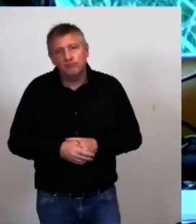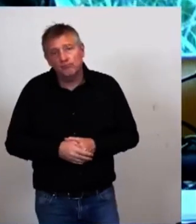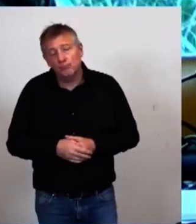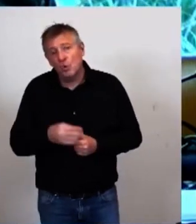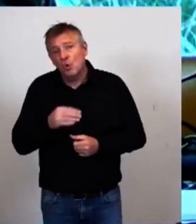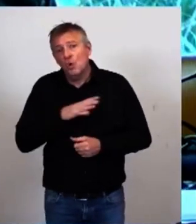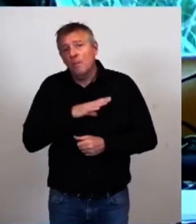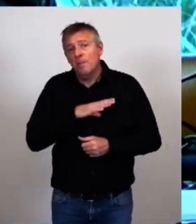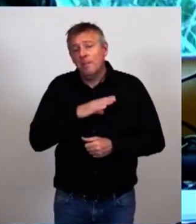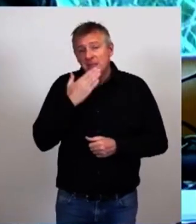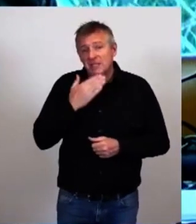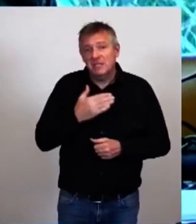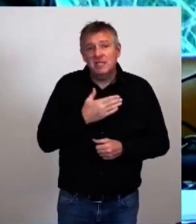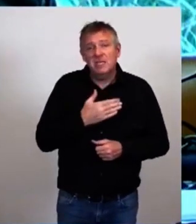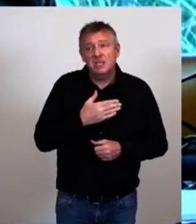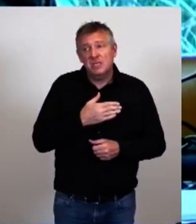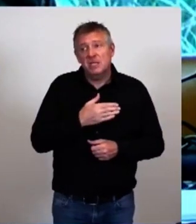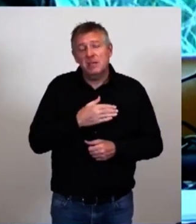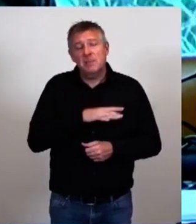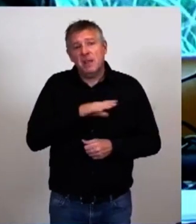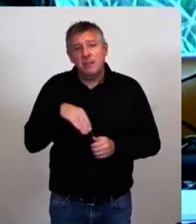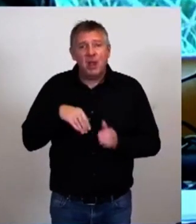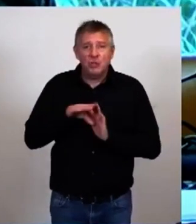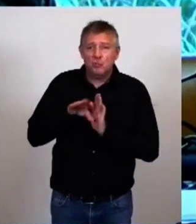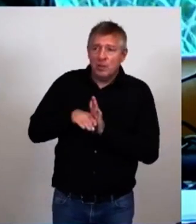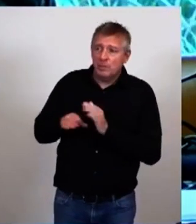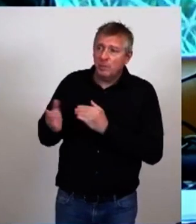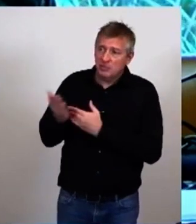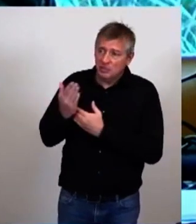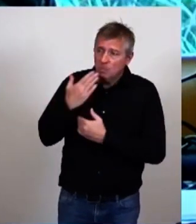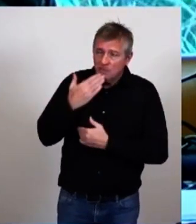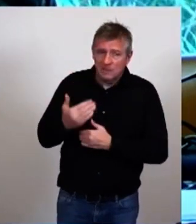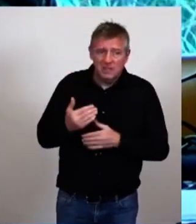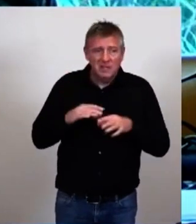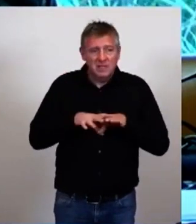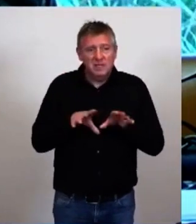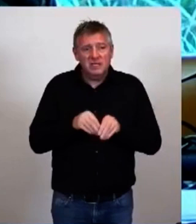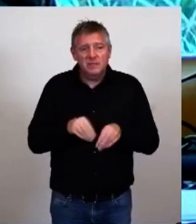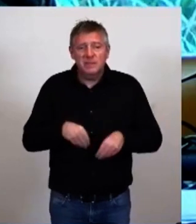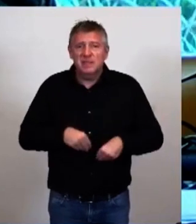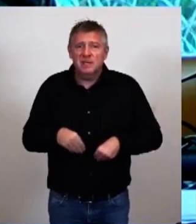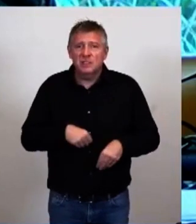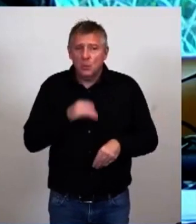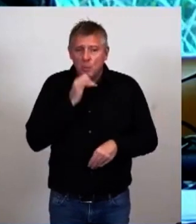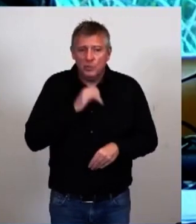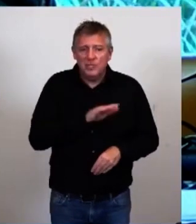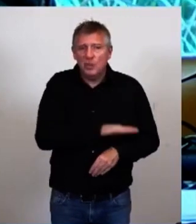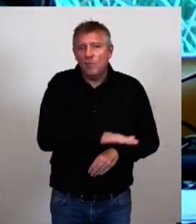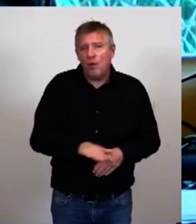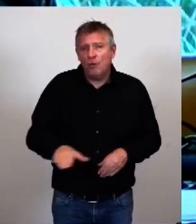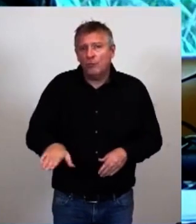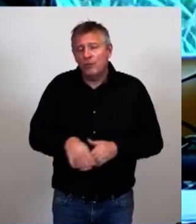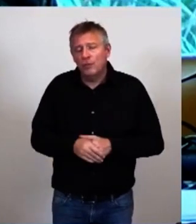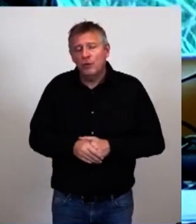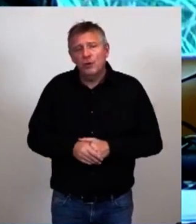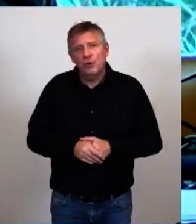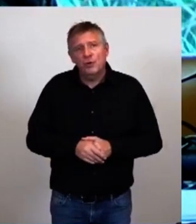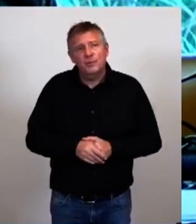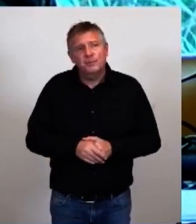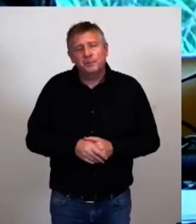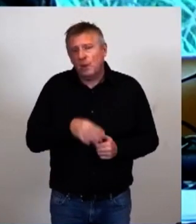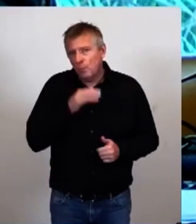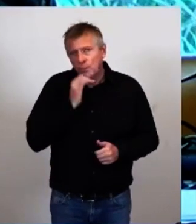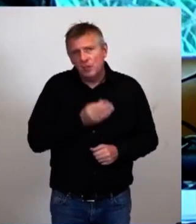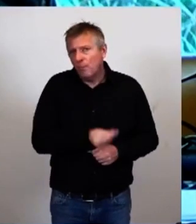Merci Madame la Adjointe pour cette présentation et je profite aussi d'adresser mes remerciements aux équipes de la direction de la petite enfance qui ont,